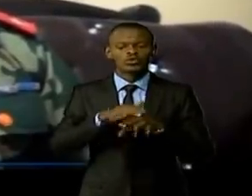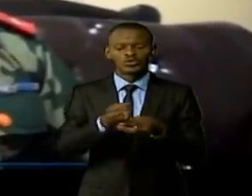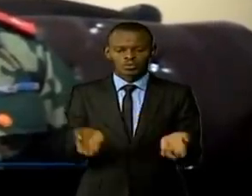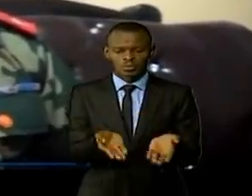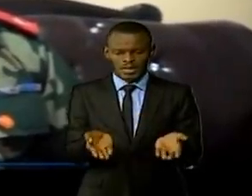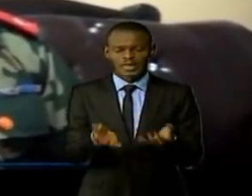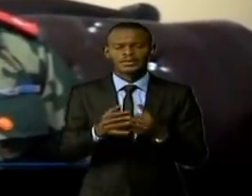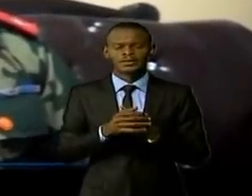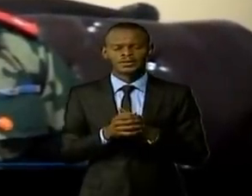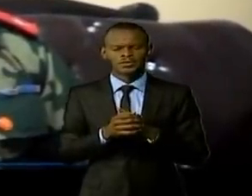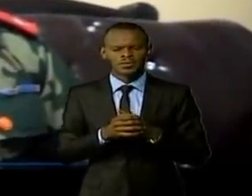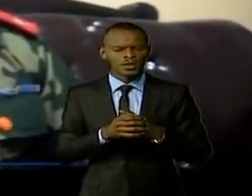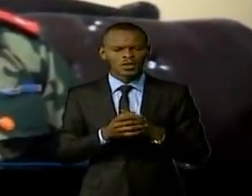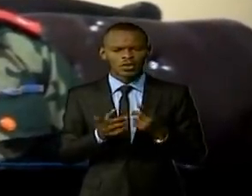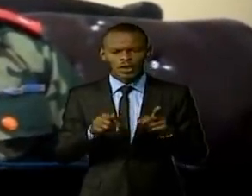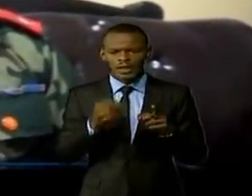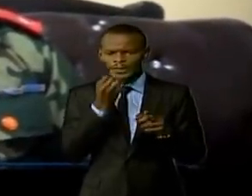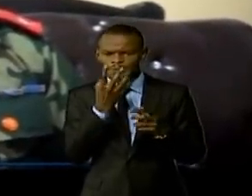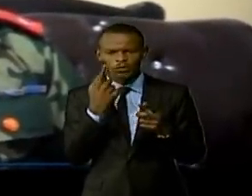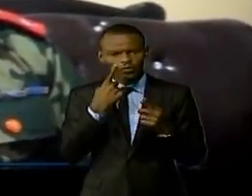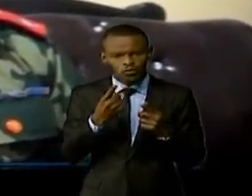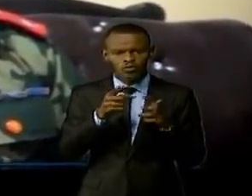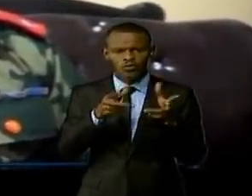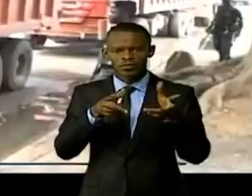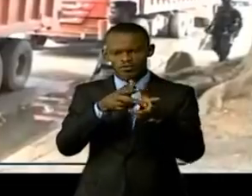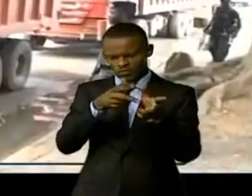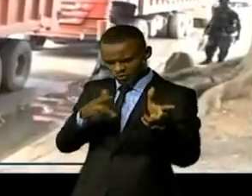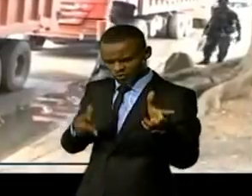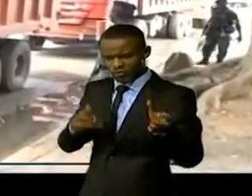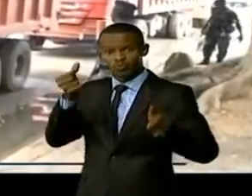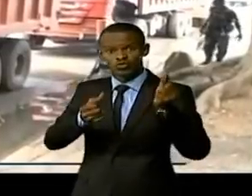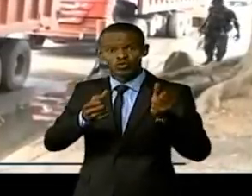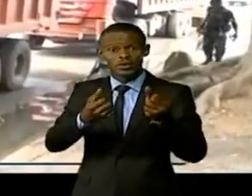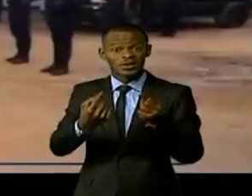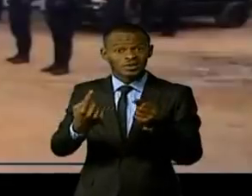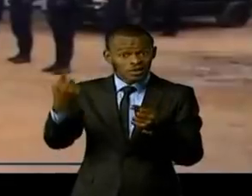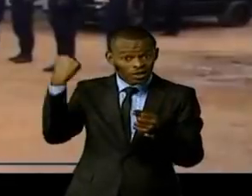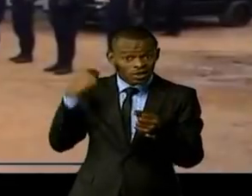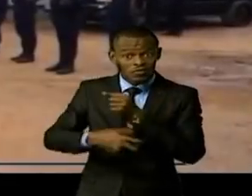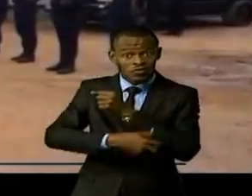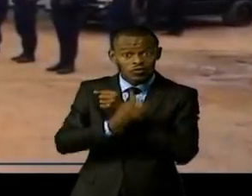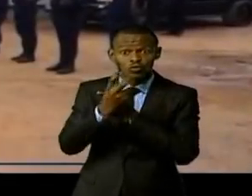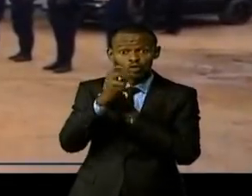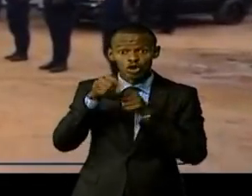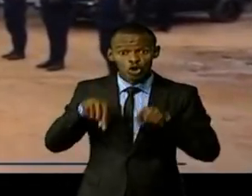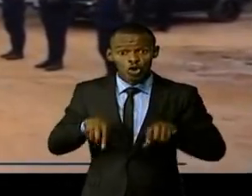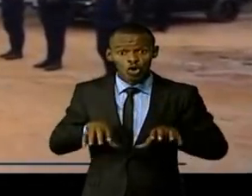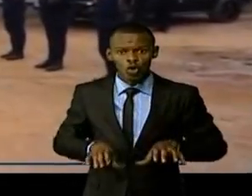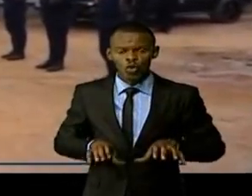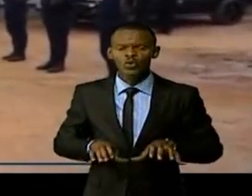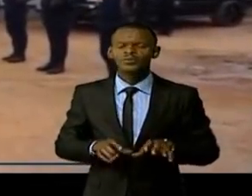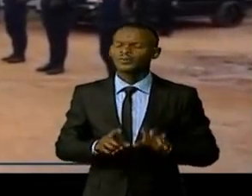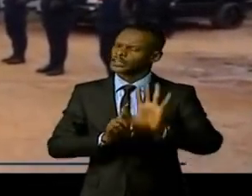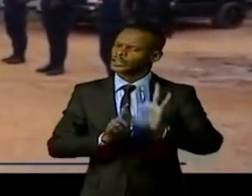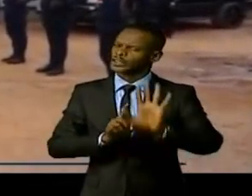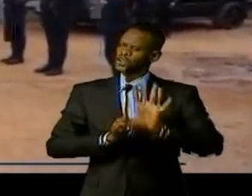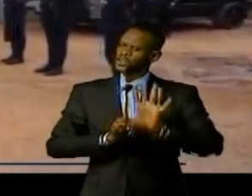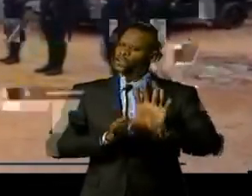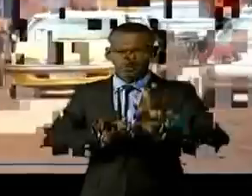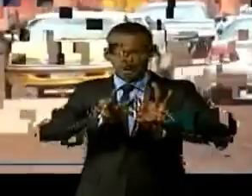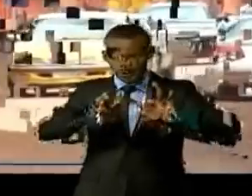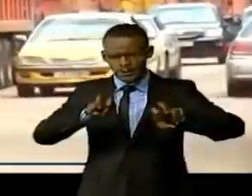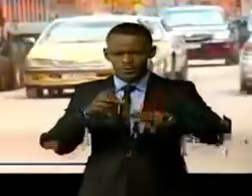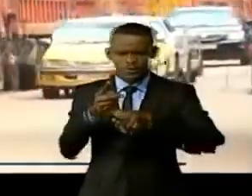faire un rapport, n'est-ce pas, à notre chef qui est le président. Entre-temps, la police du Haut-Katanga renseigne que le